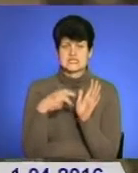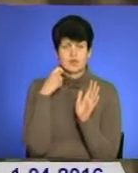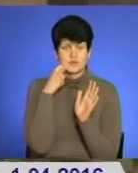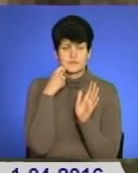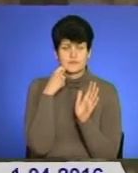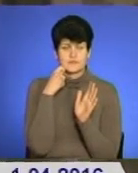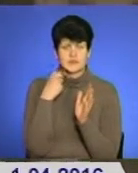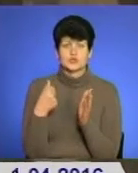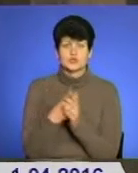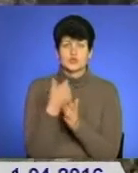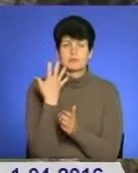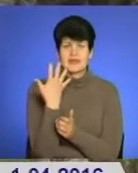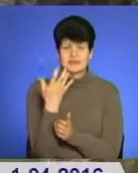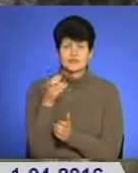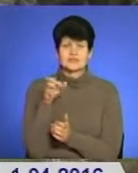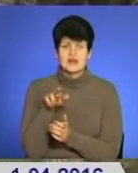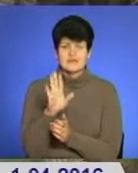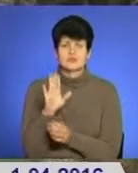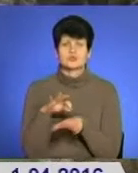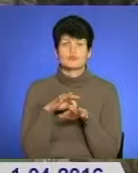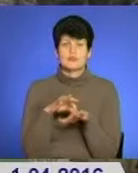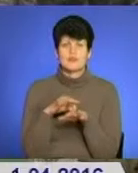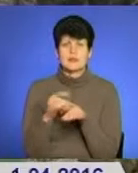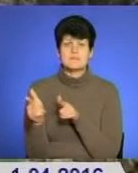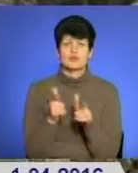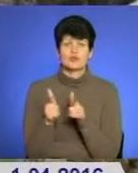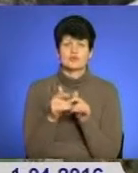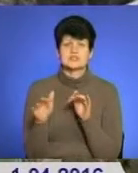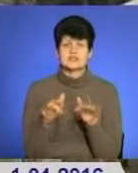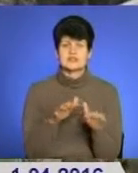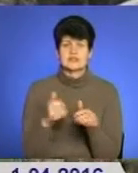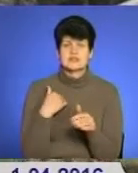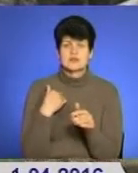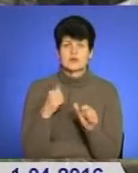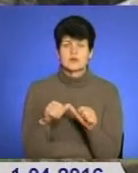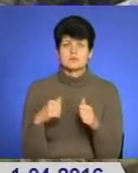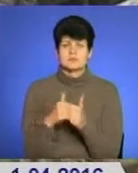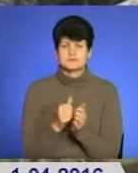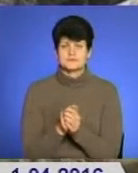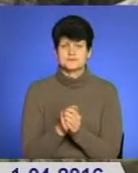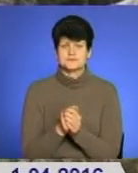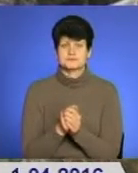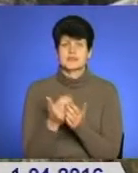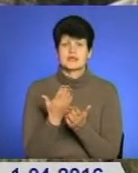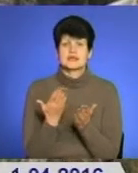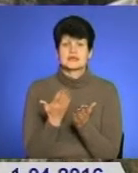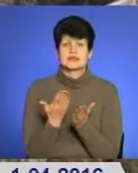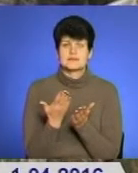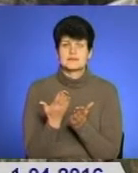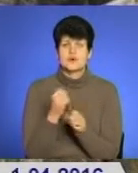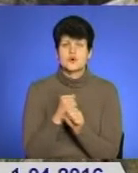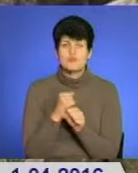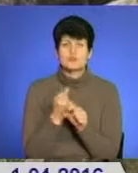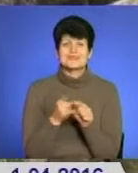віку. До 5 травня будуть здійснюватись підготовчі заходи військовими комісаріатами, які, скажімо, робота